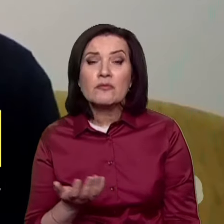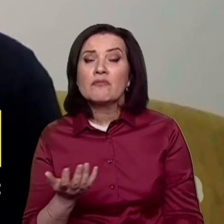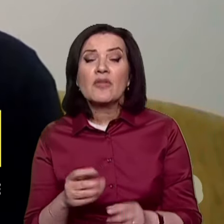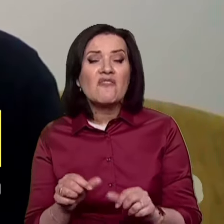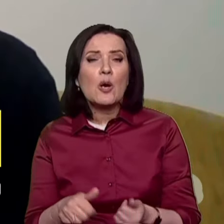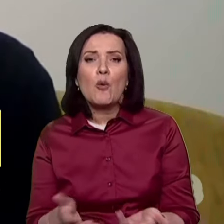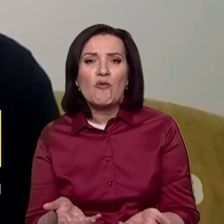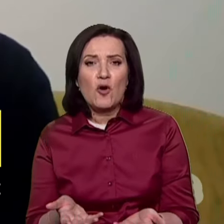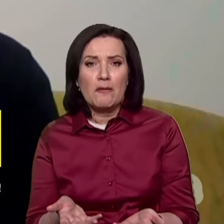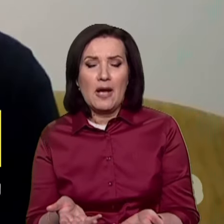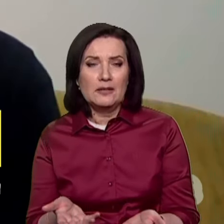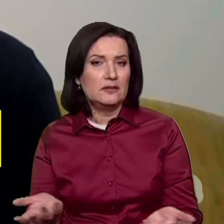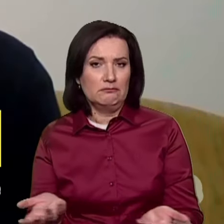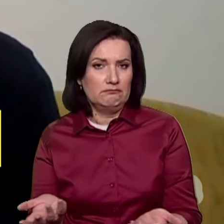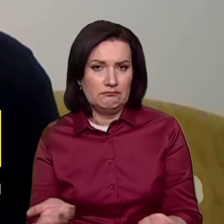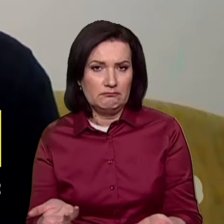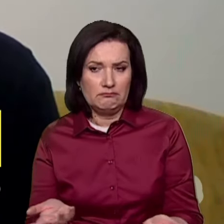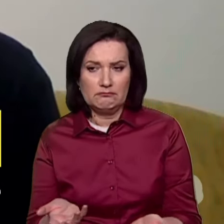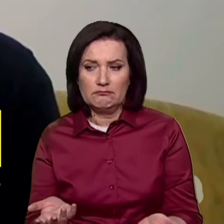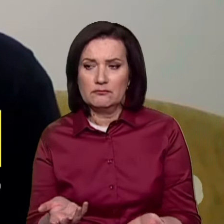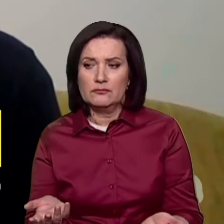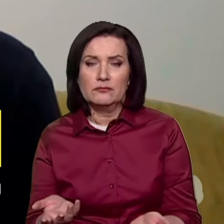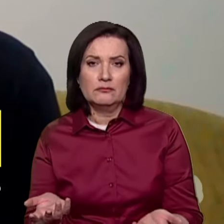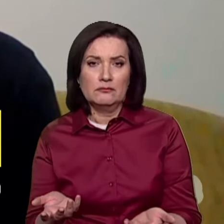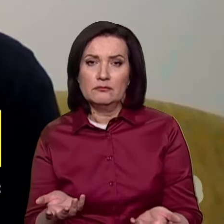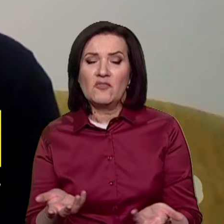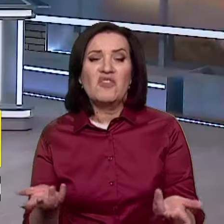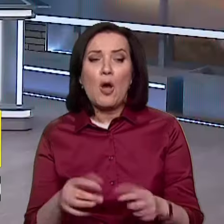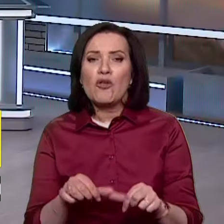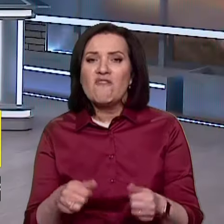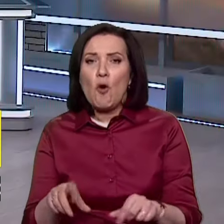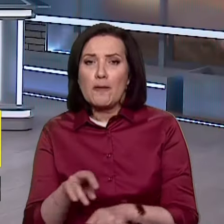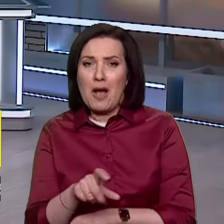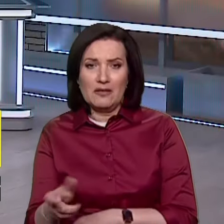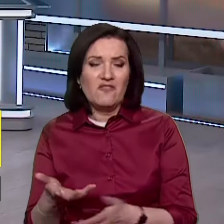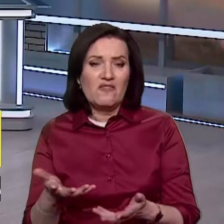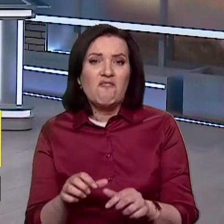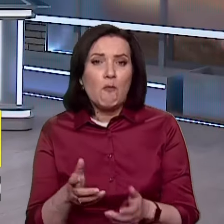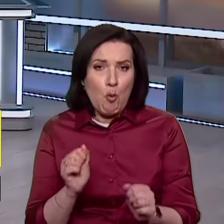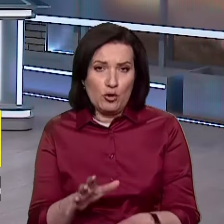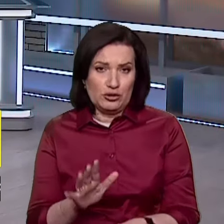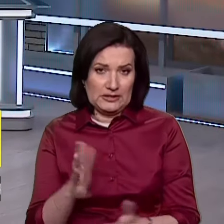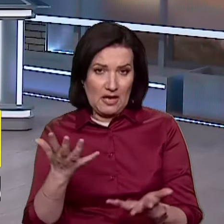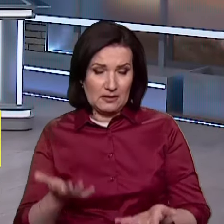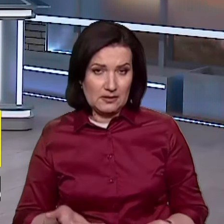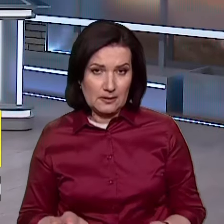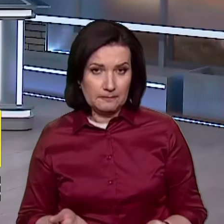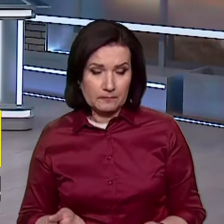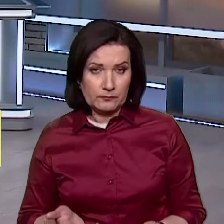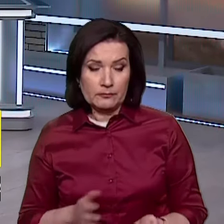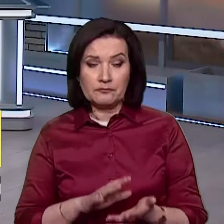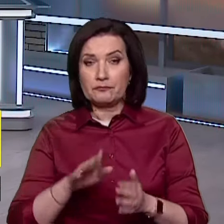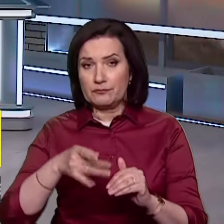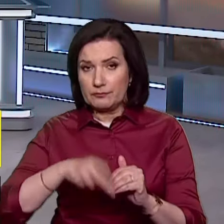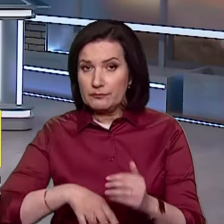якому форматі, в яких, скажімо так, форматах, ну, в яких формах це може статися?